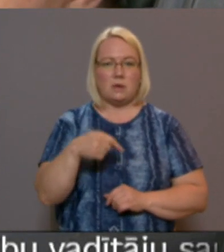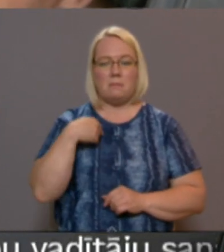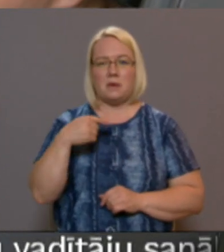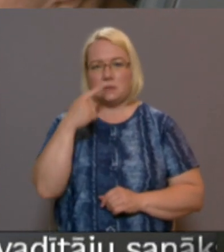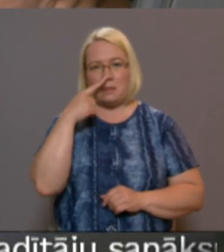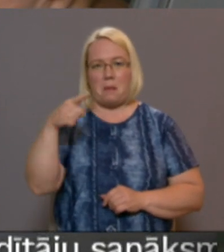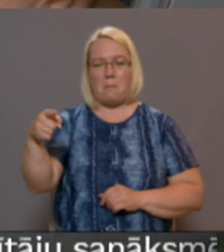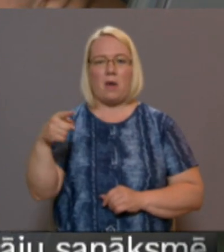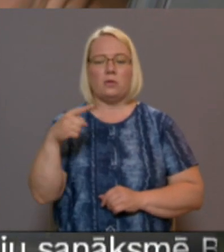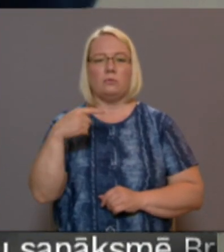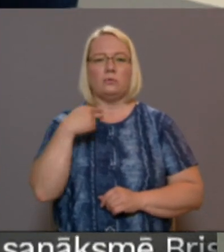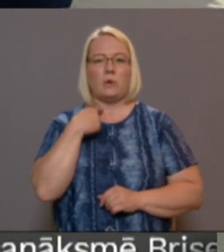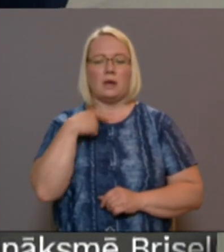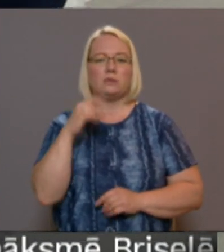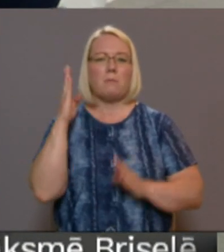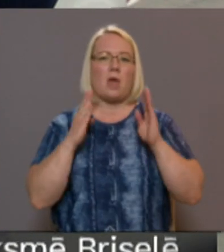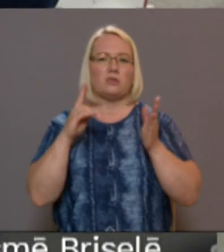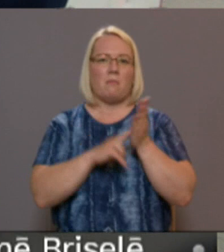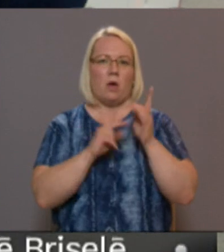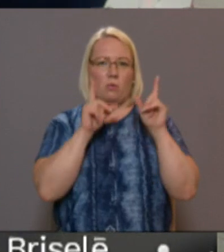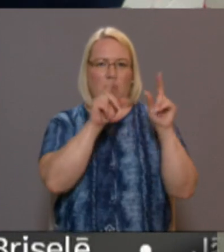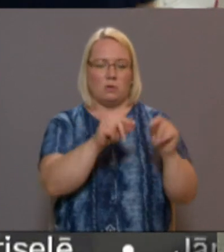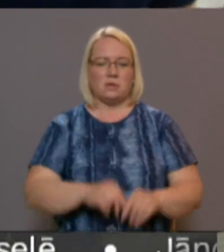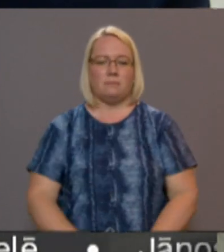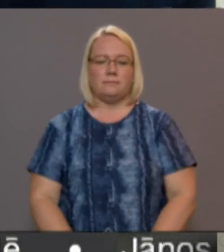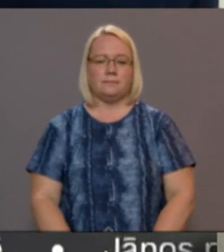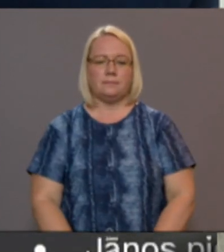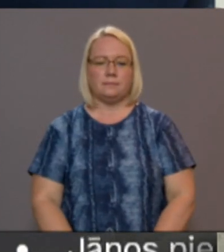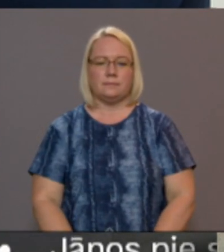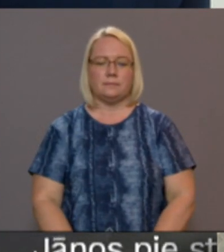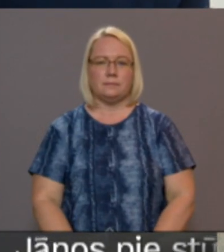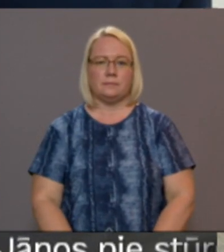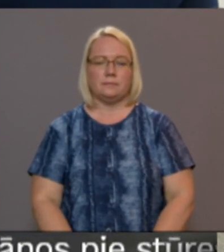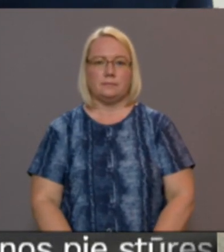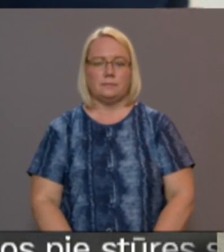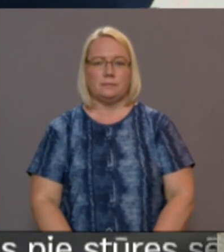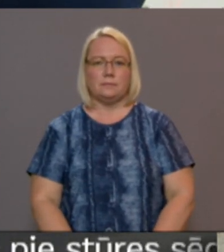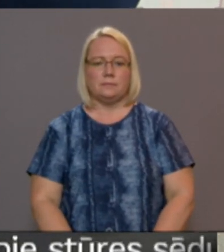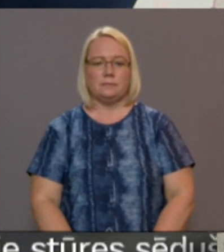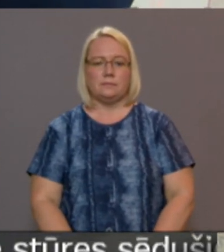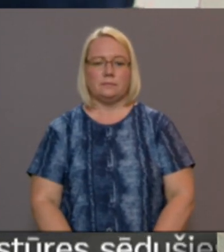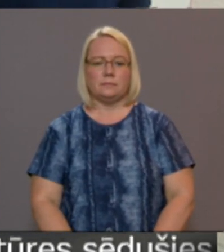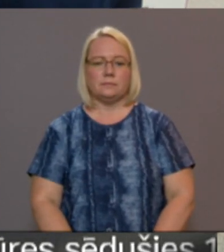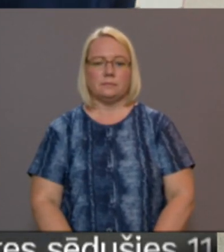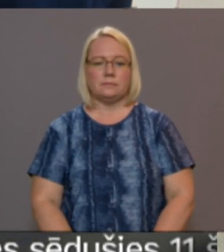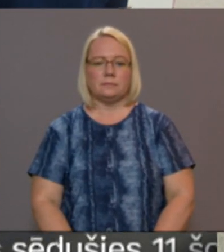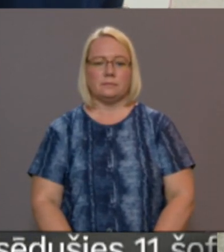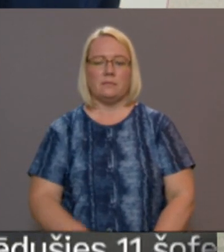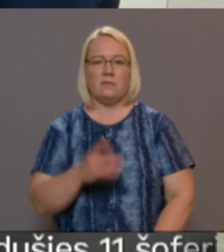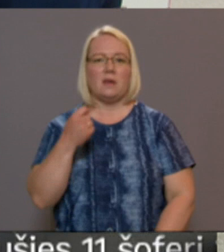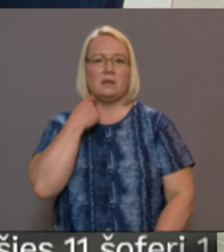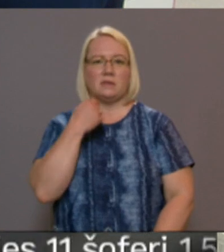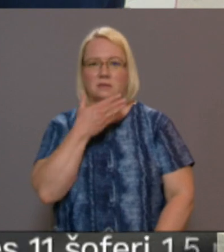no Rīgas uz Meža parku braucam. Atālu spēcīgi jāuzpūš izelpa. Labi, paldies. Nav dzerts